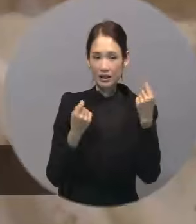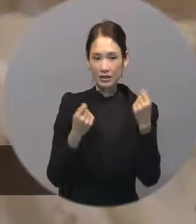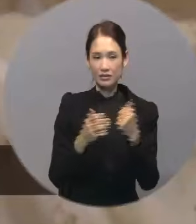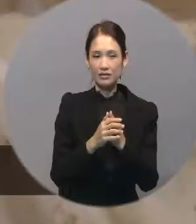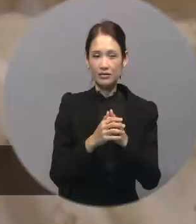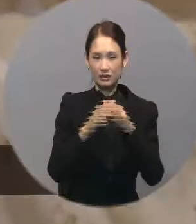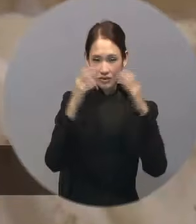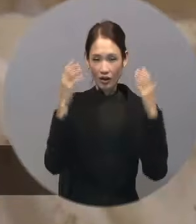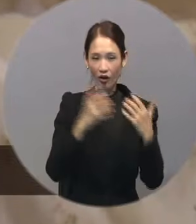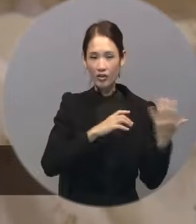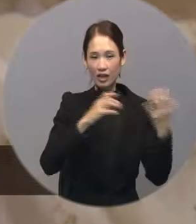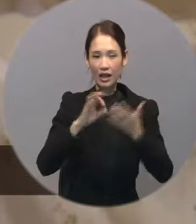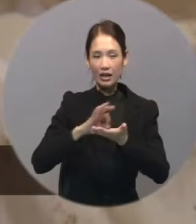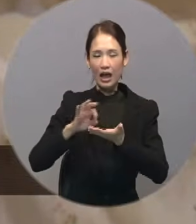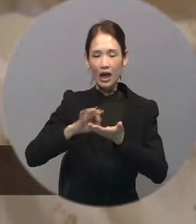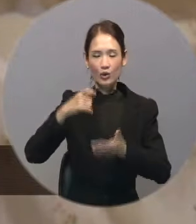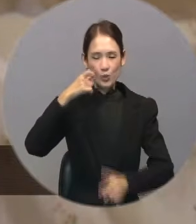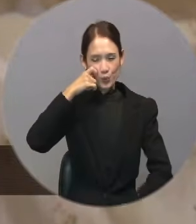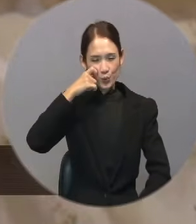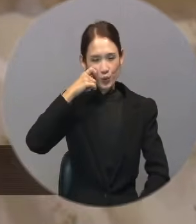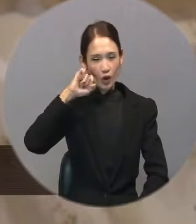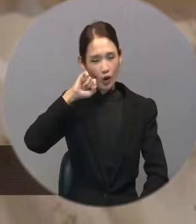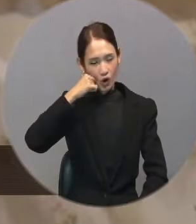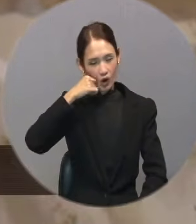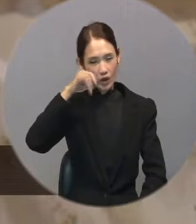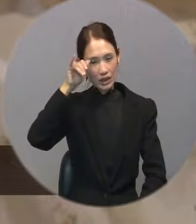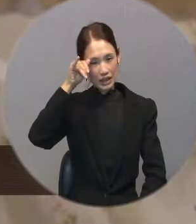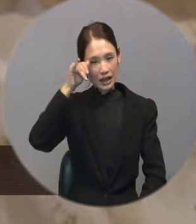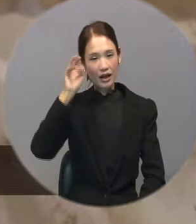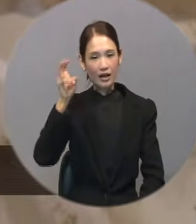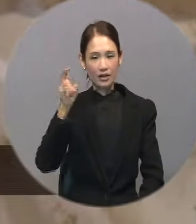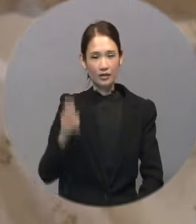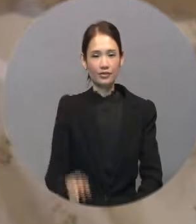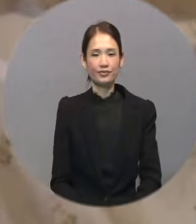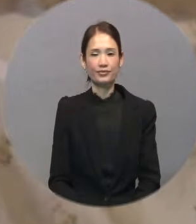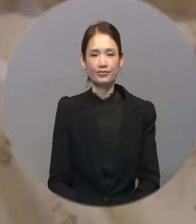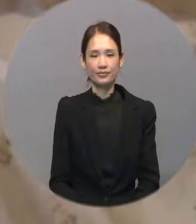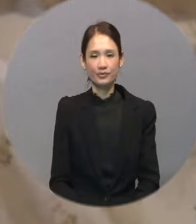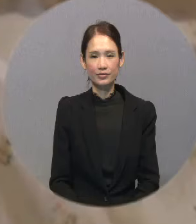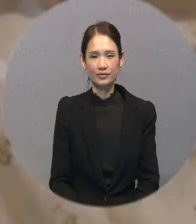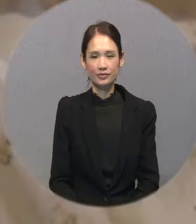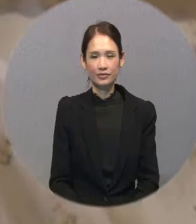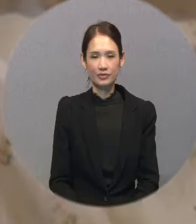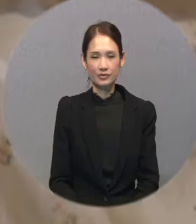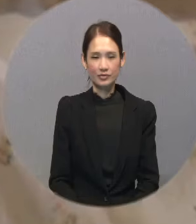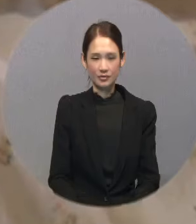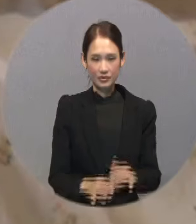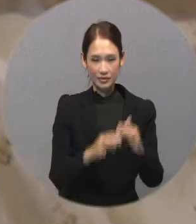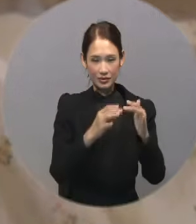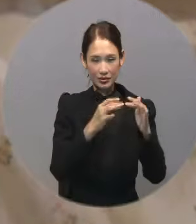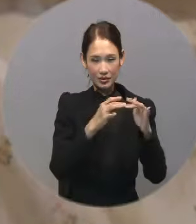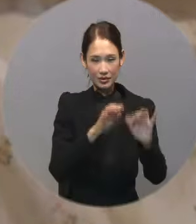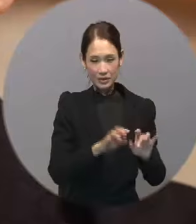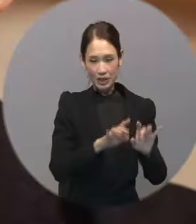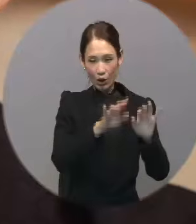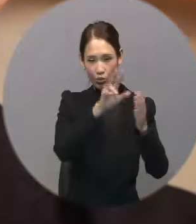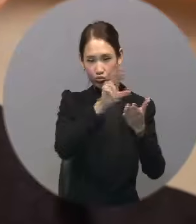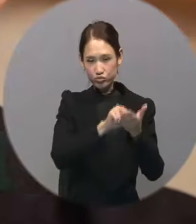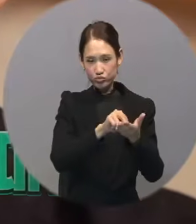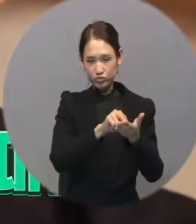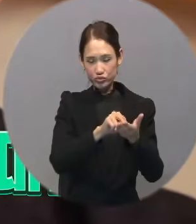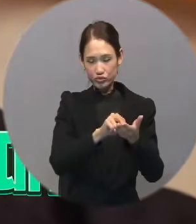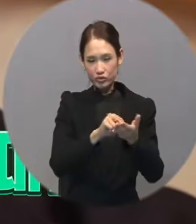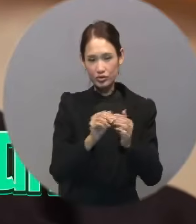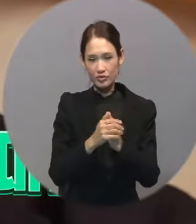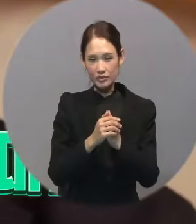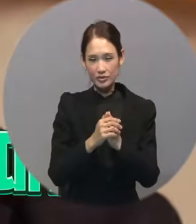전 세계가 쓰기는 어려운 하나의 이 인공지능이 될 것이다 라고 보고 있죠. 사실 데이터 문제가 굉장히 심각한 것은